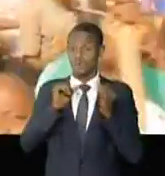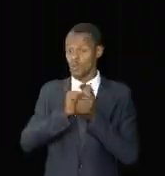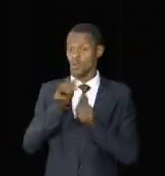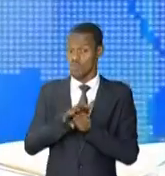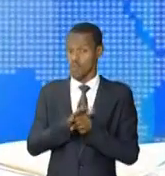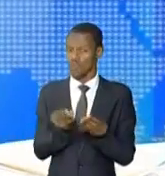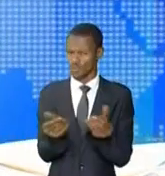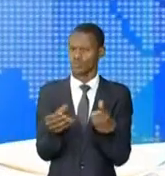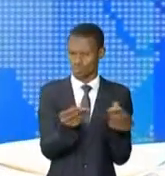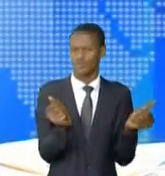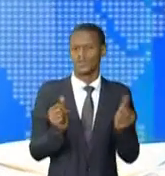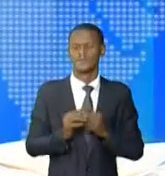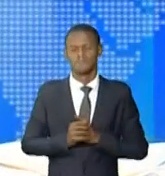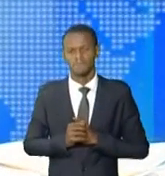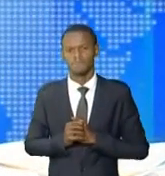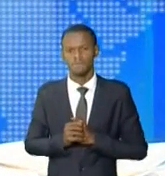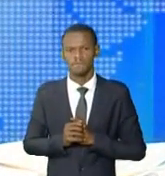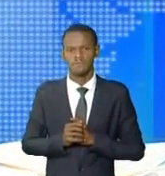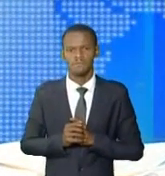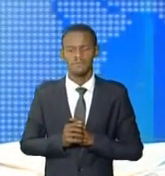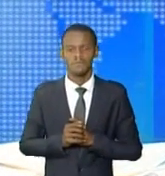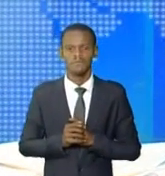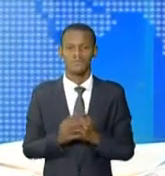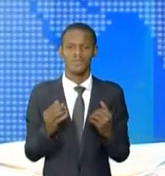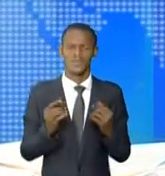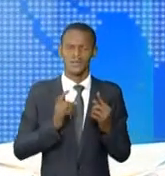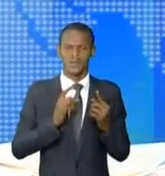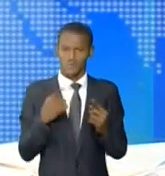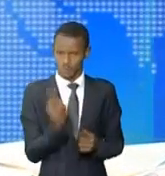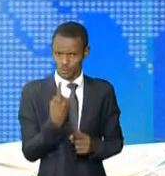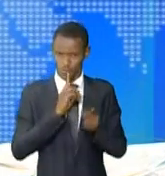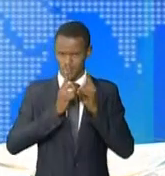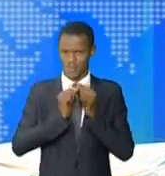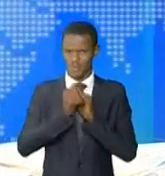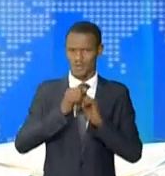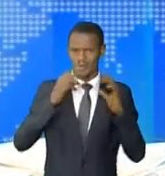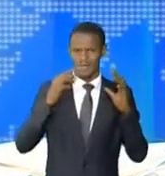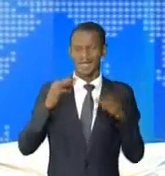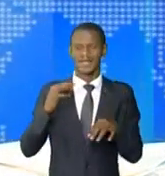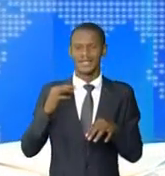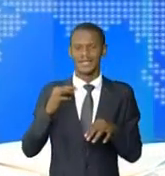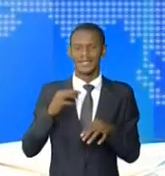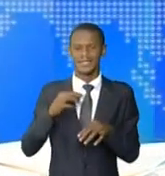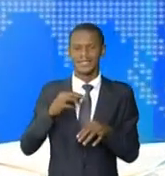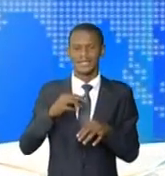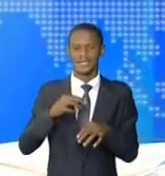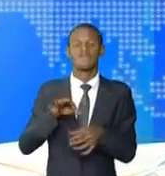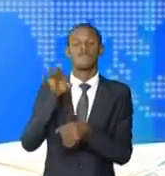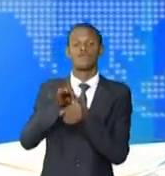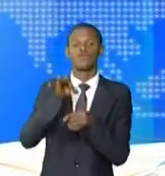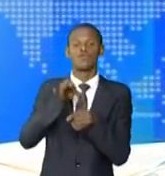social. Puisque nous parlons des élus, nous allons parler à présent du calendrier électoral au Sénat qui se